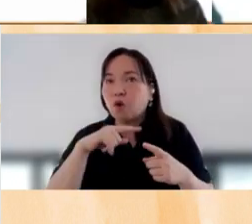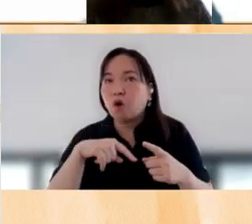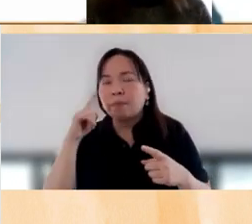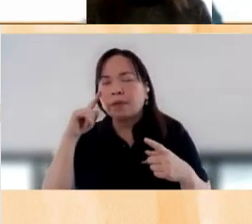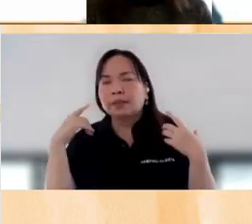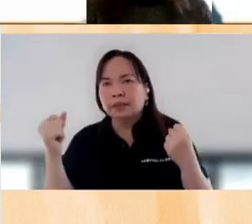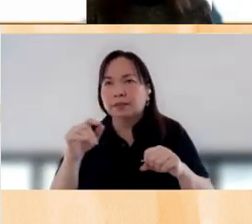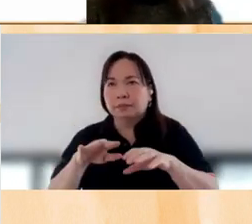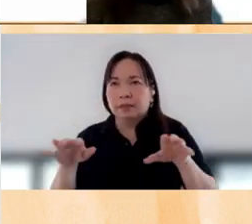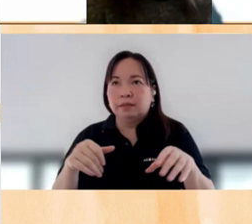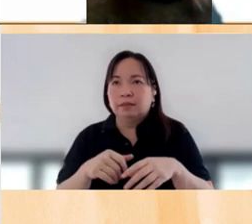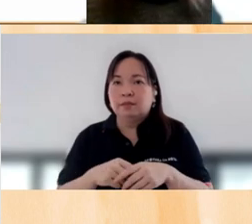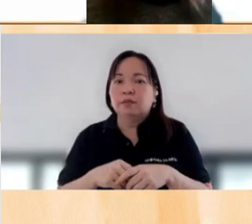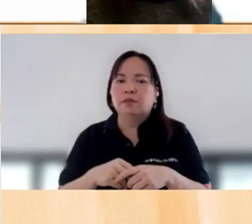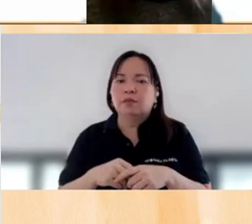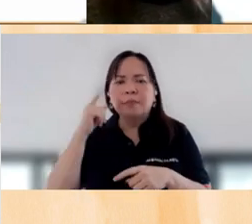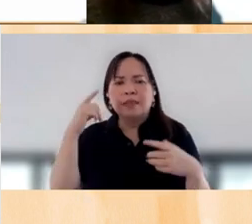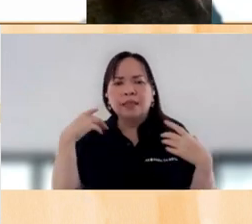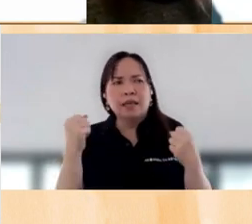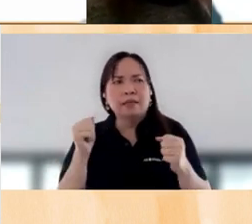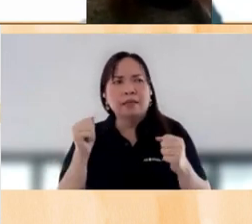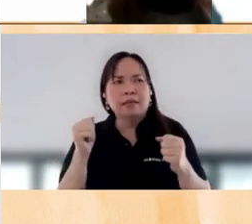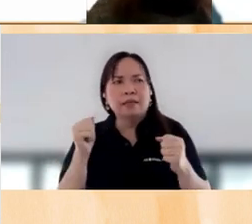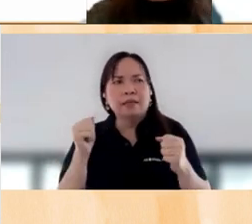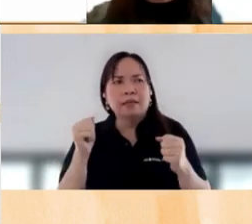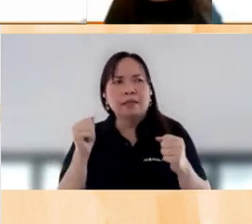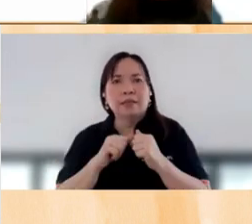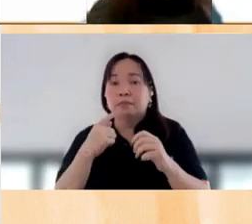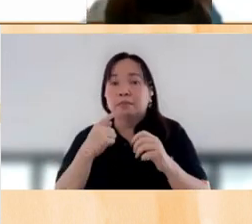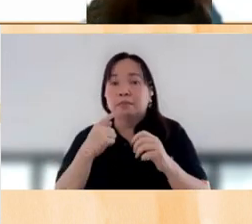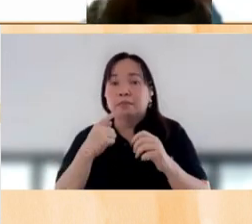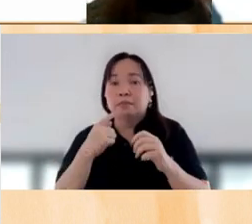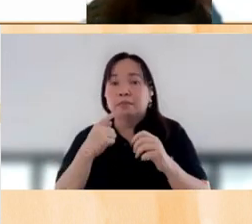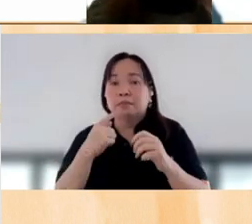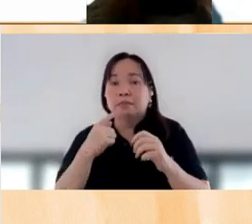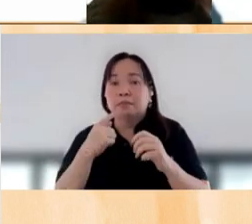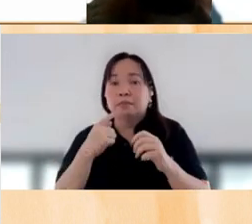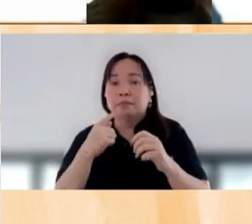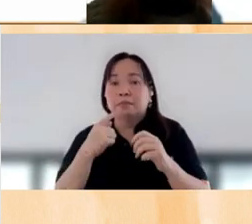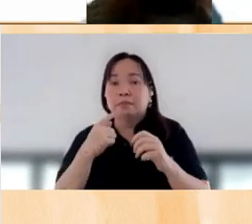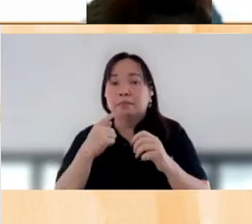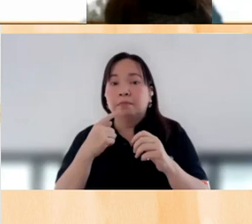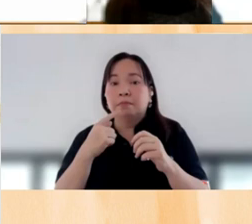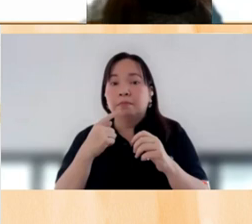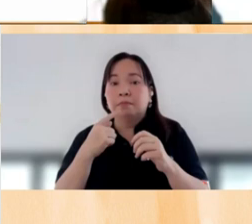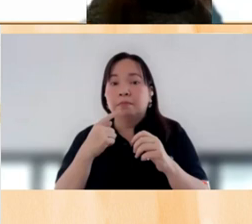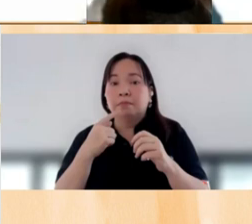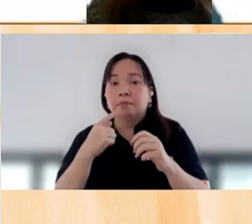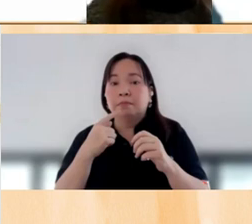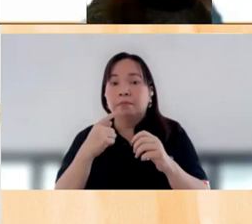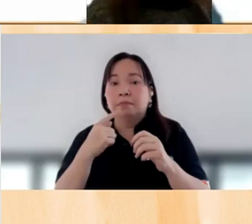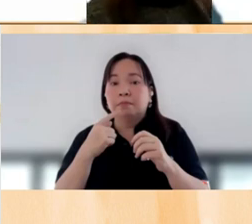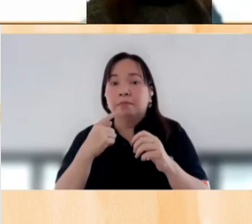So sa mental health, kinikilala namin ang aming mga tungkulin bilang isang institusyon. Una, tiyakin na maayos